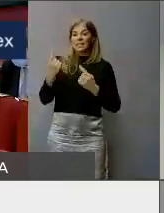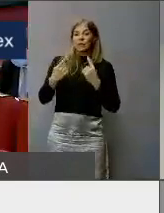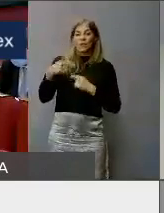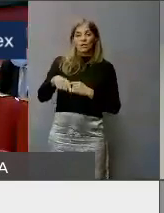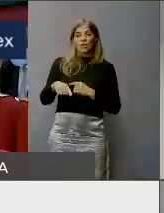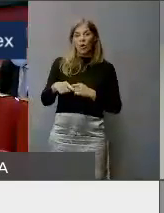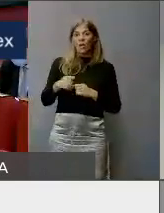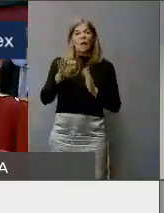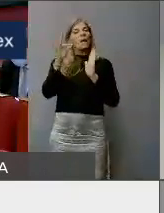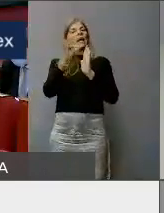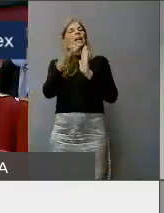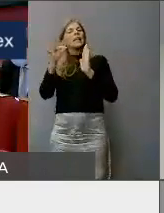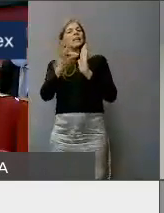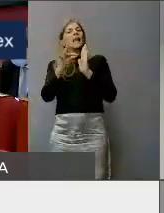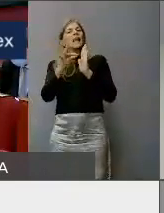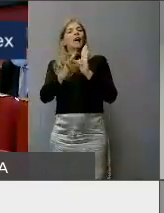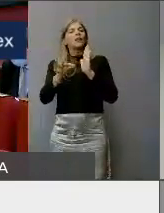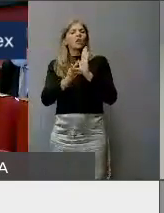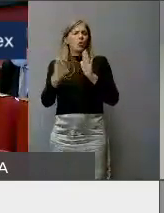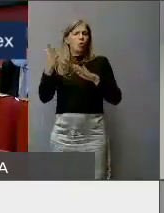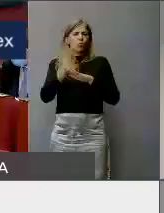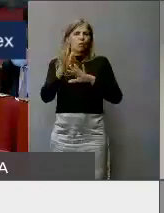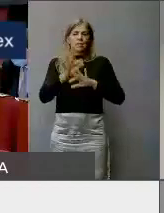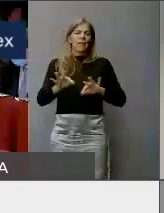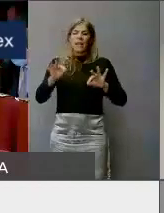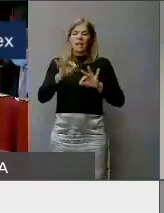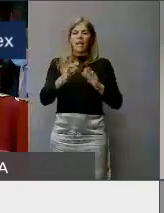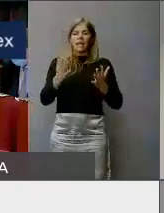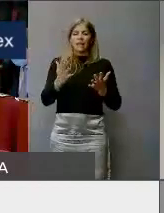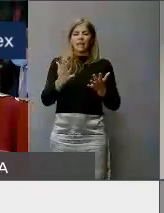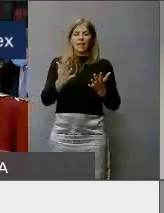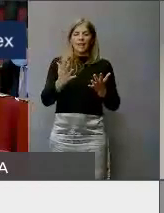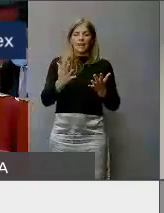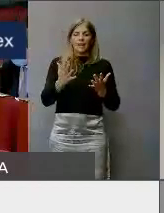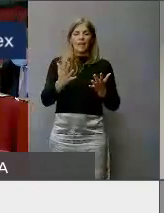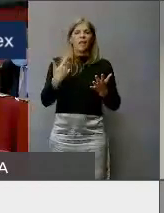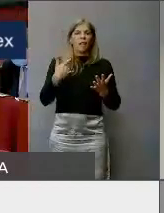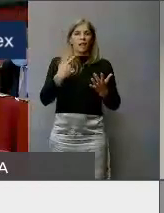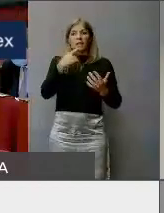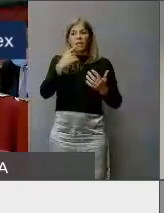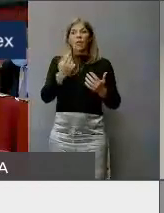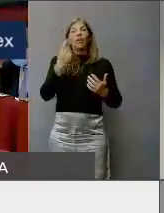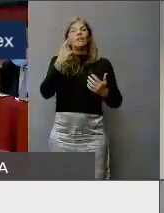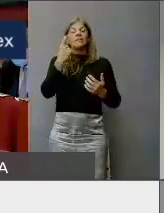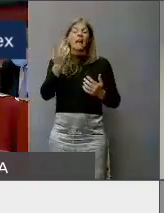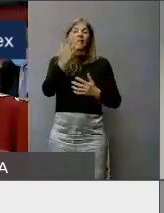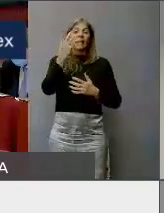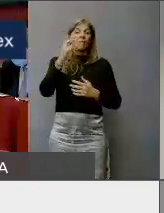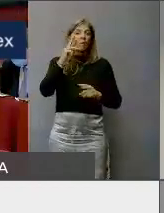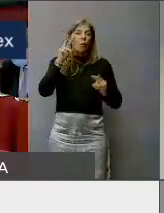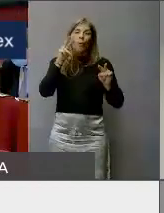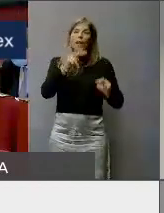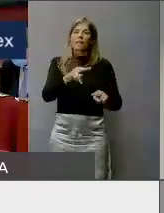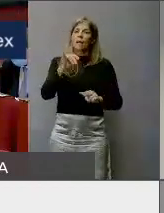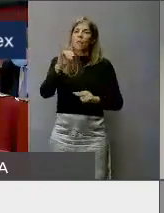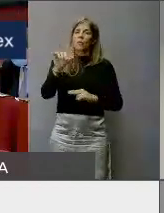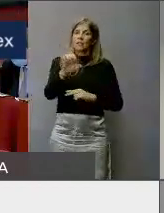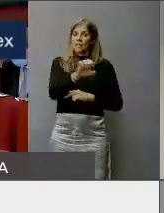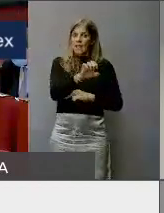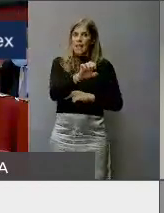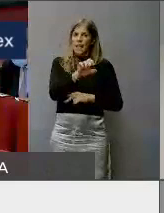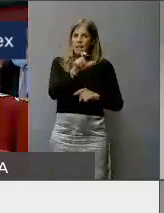risposta di queste persone perché dico un passo dal prossimo del giorno se si andasse a vedere l'isee di queste persone